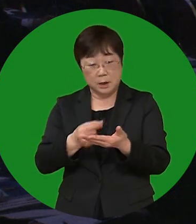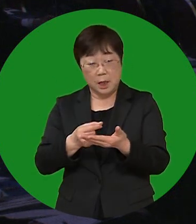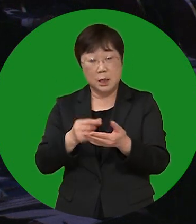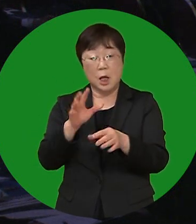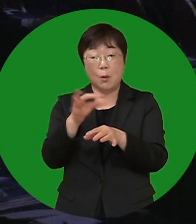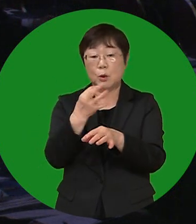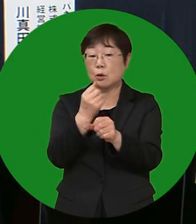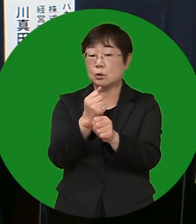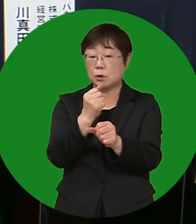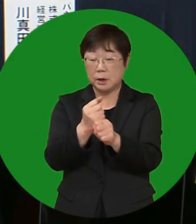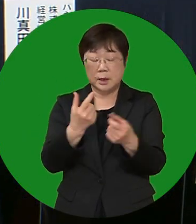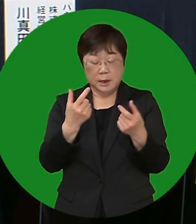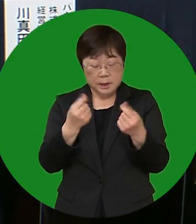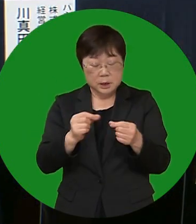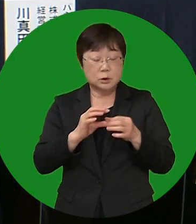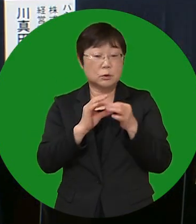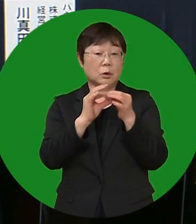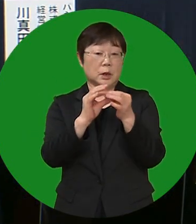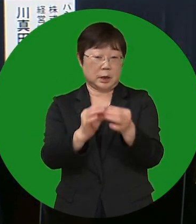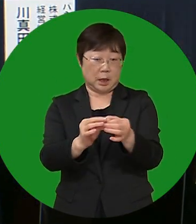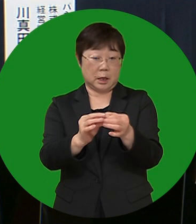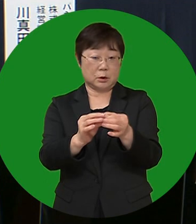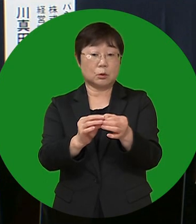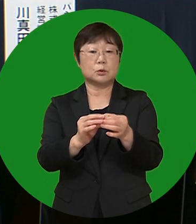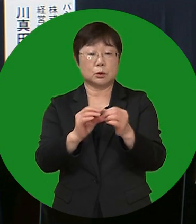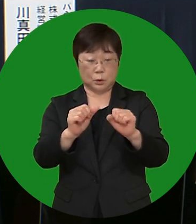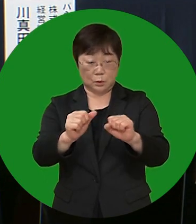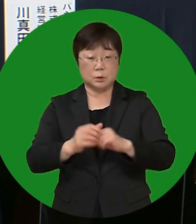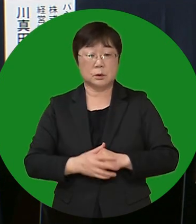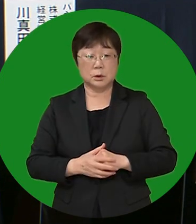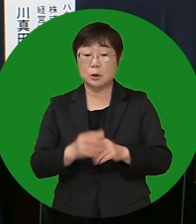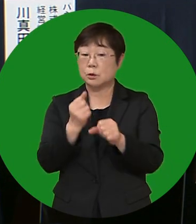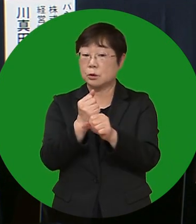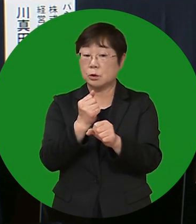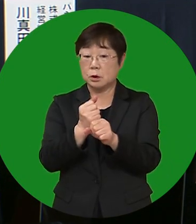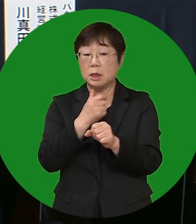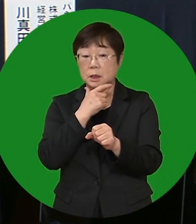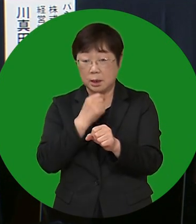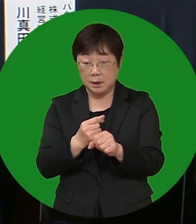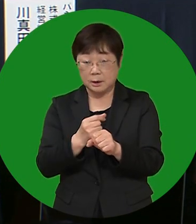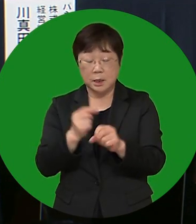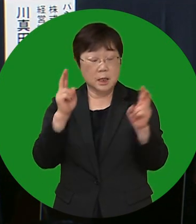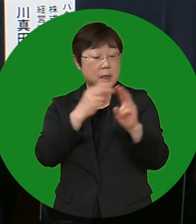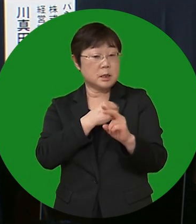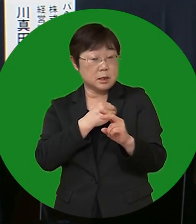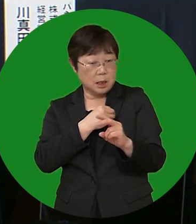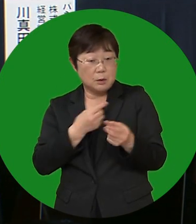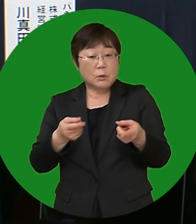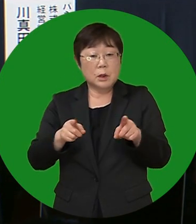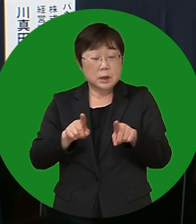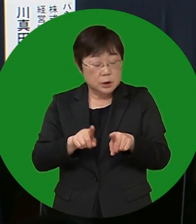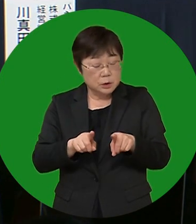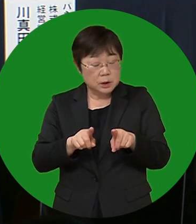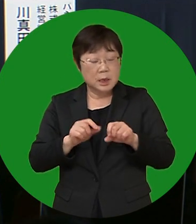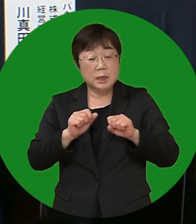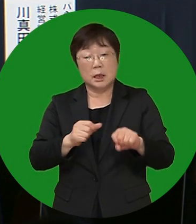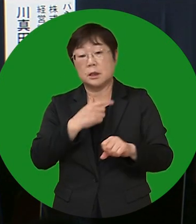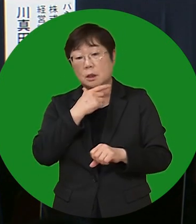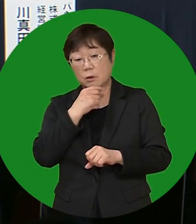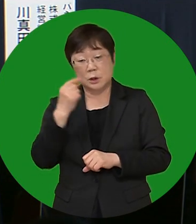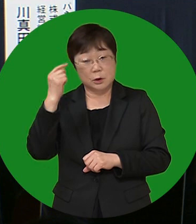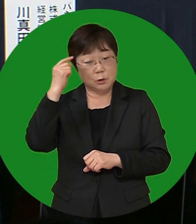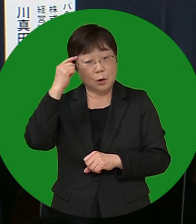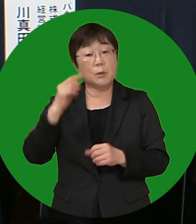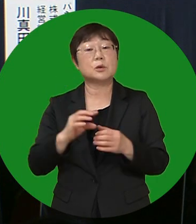ものづくりをきちんと継続する作るということを社員にも一緒に行っ